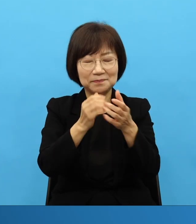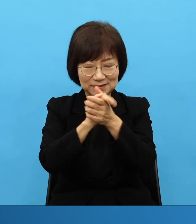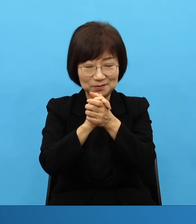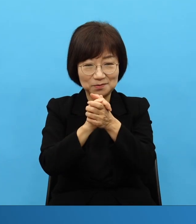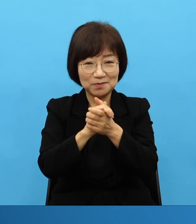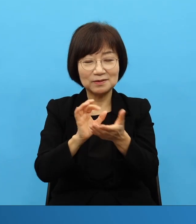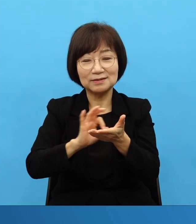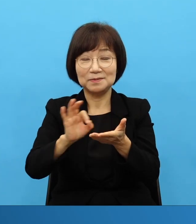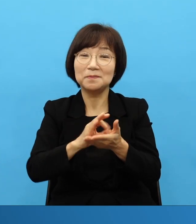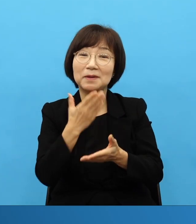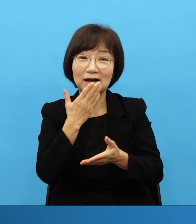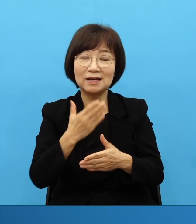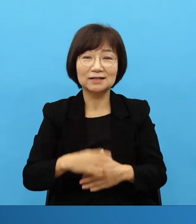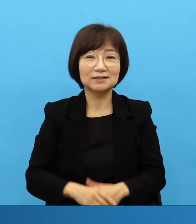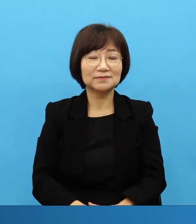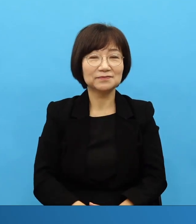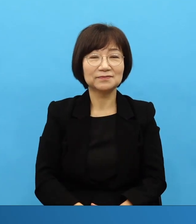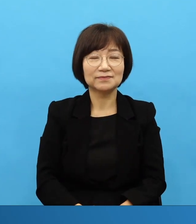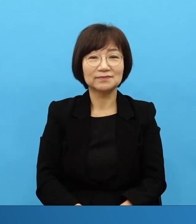있습니다.